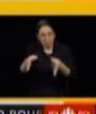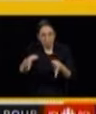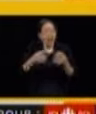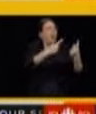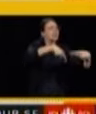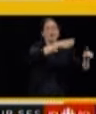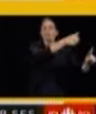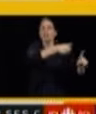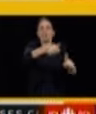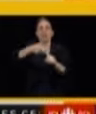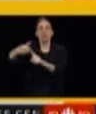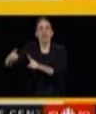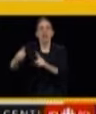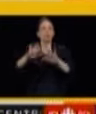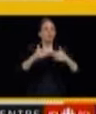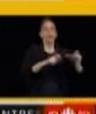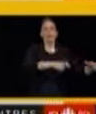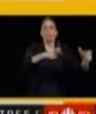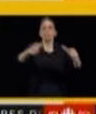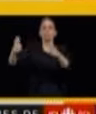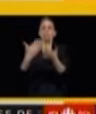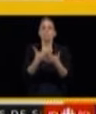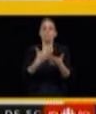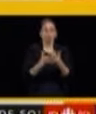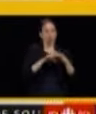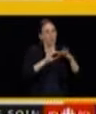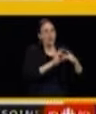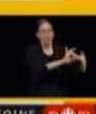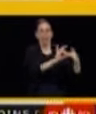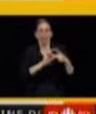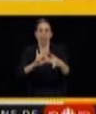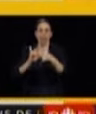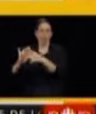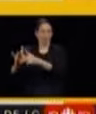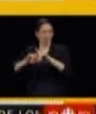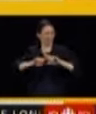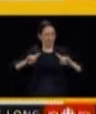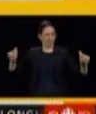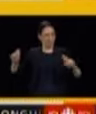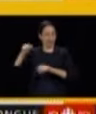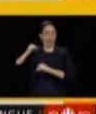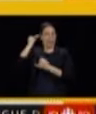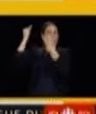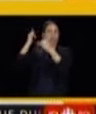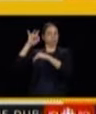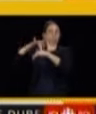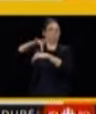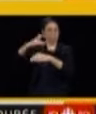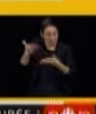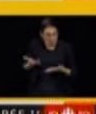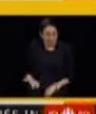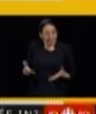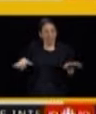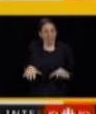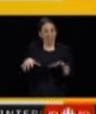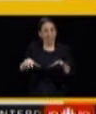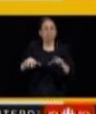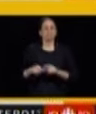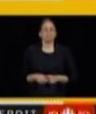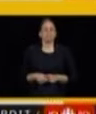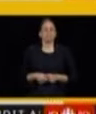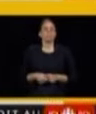établissements d'enseignement. Il y a différentes initiatives qui sont prises. Alors ça, c'est vraiment en cours. Et on fait un appel